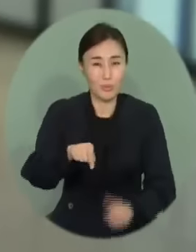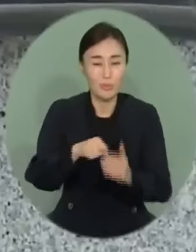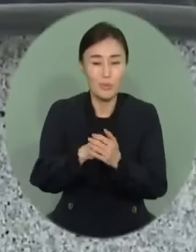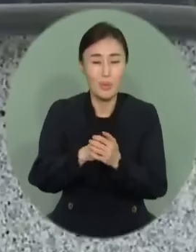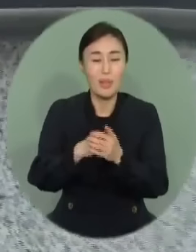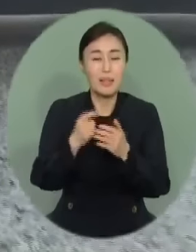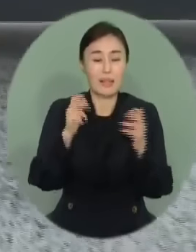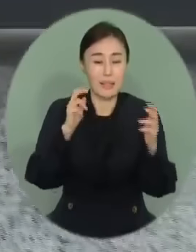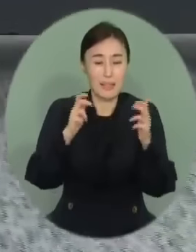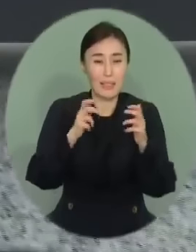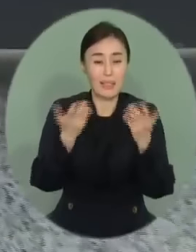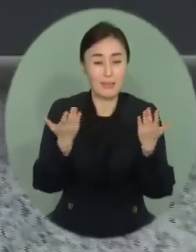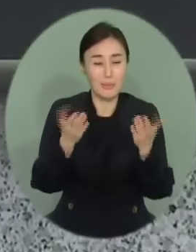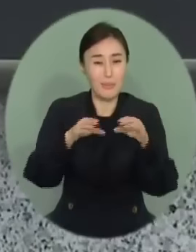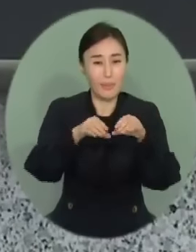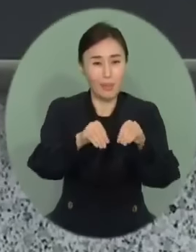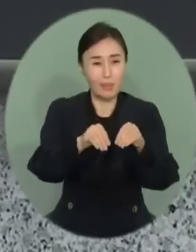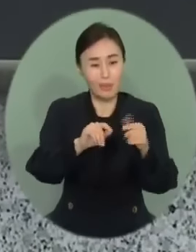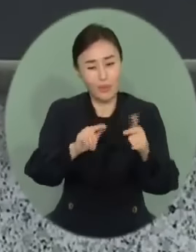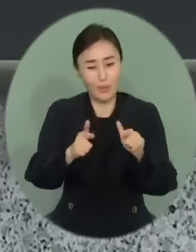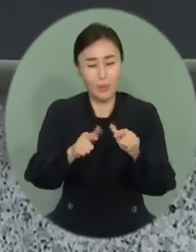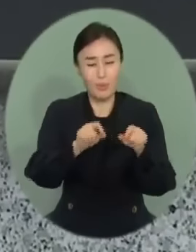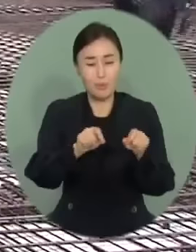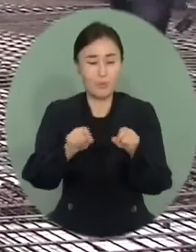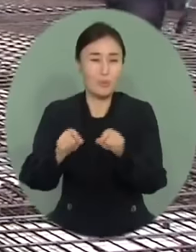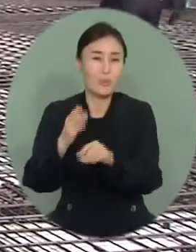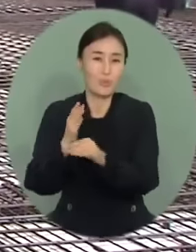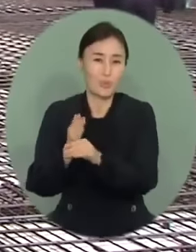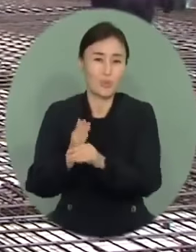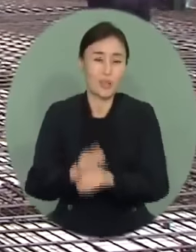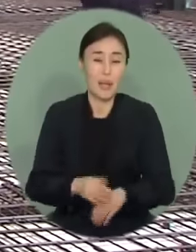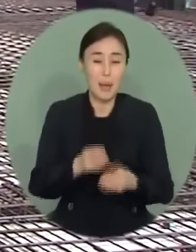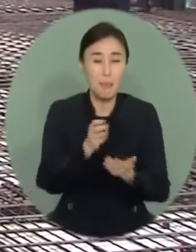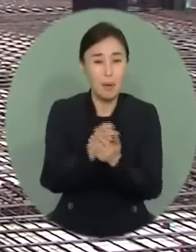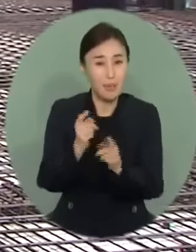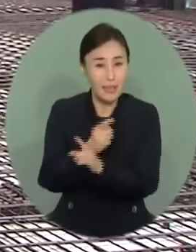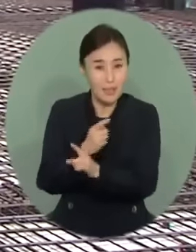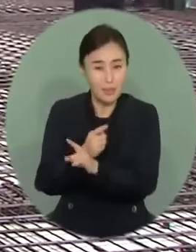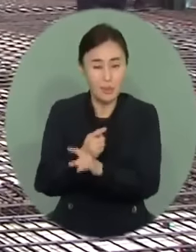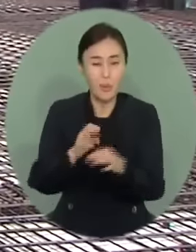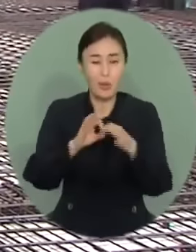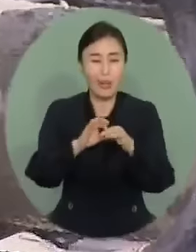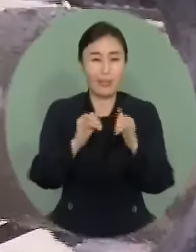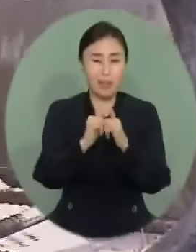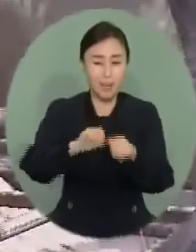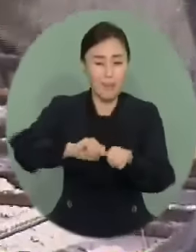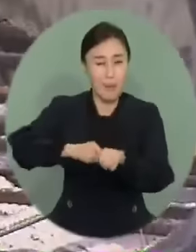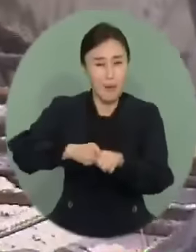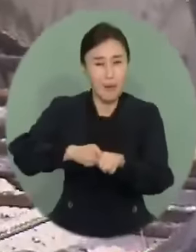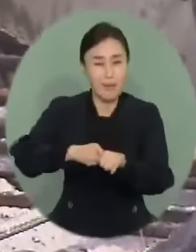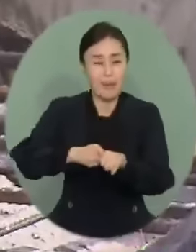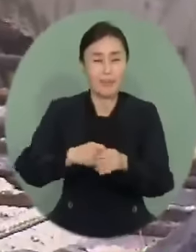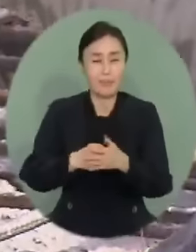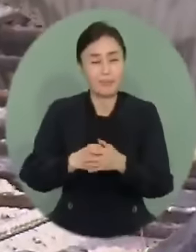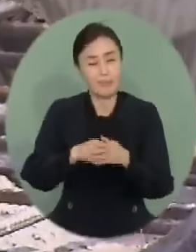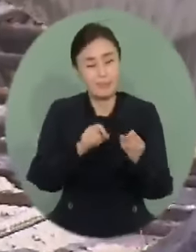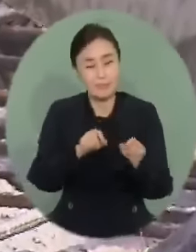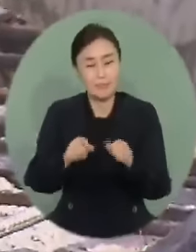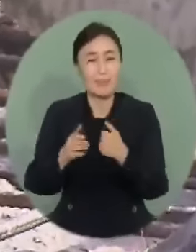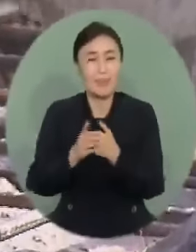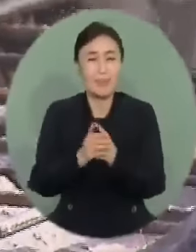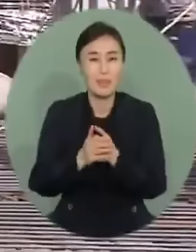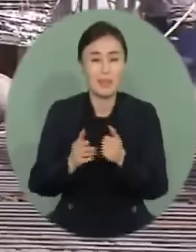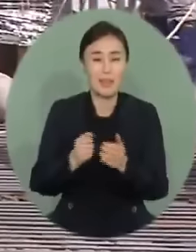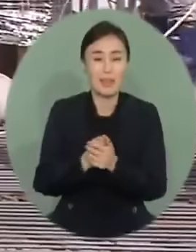또는 영업정지 처분도 아직 감감 무소식입니다 법개정과 관련자 처벌이 미진한 상황에서 행정당국은